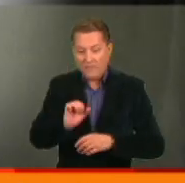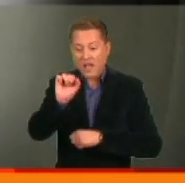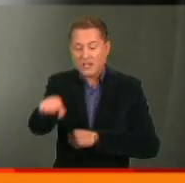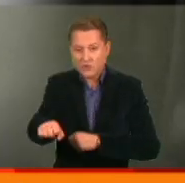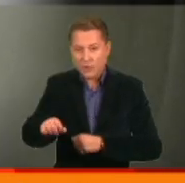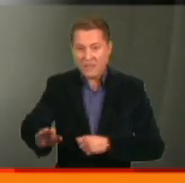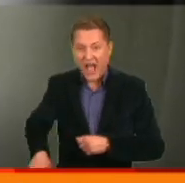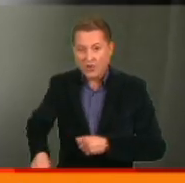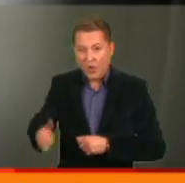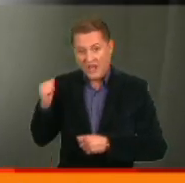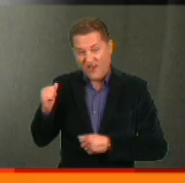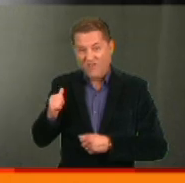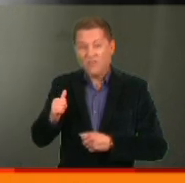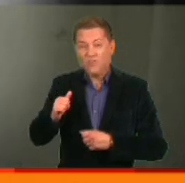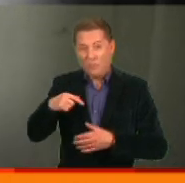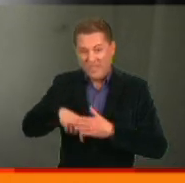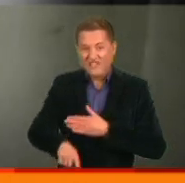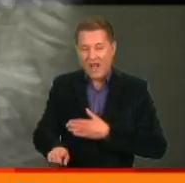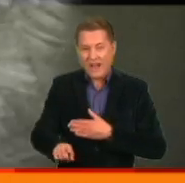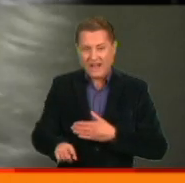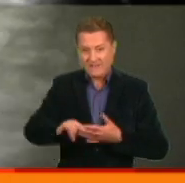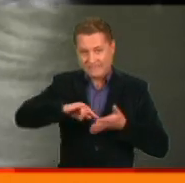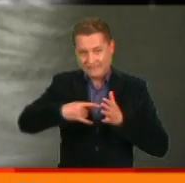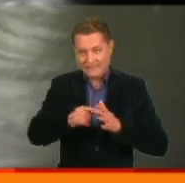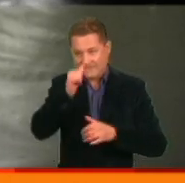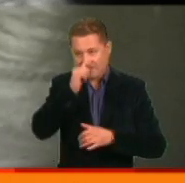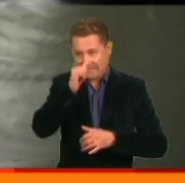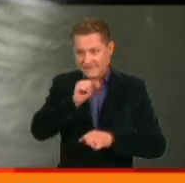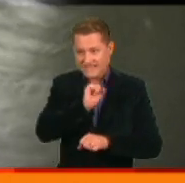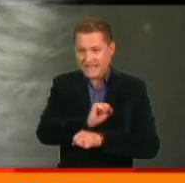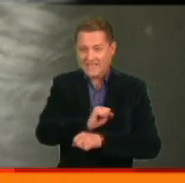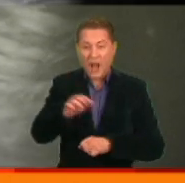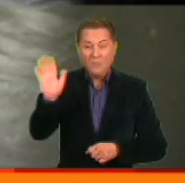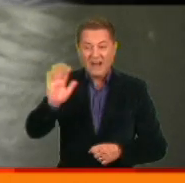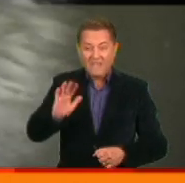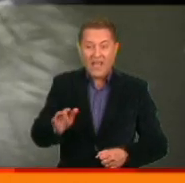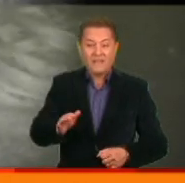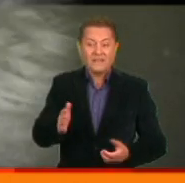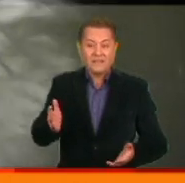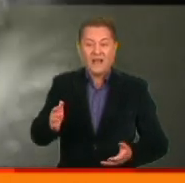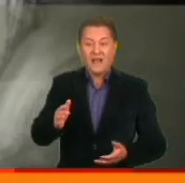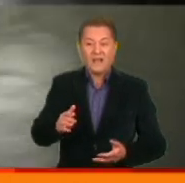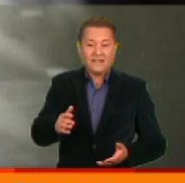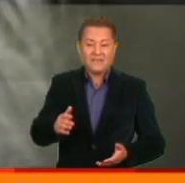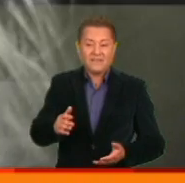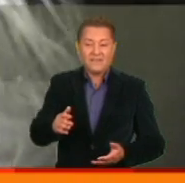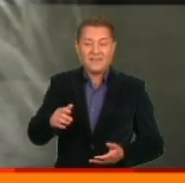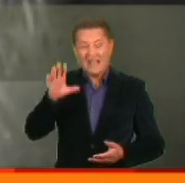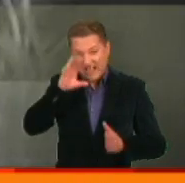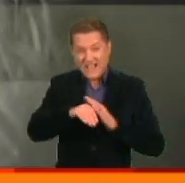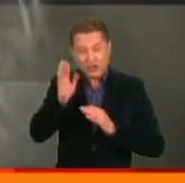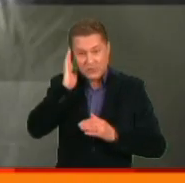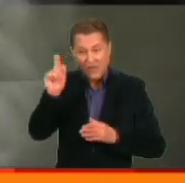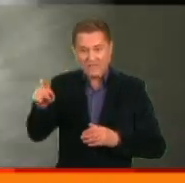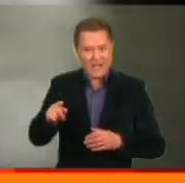а ноги у підвалі. О, привіт! Як ви тебе вже в підвалах знаходили? Не ночував, так? Та